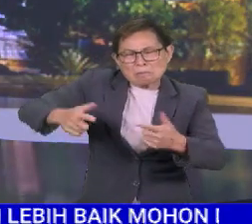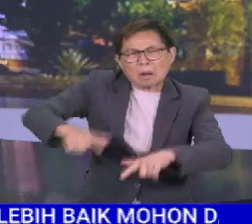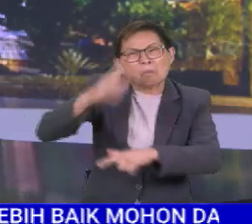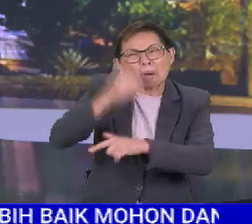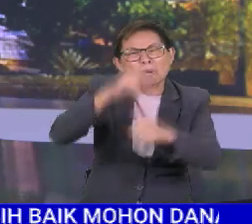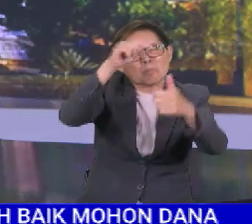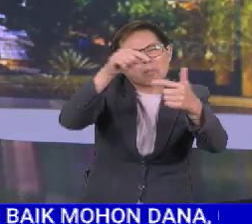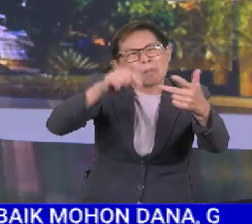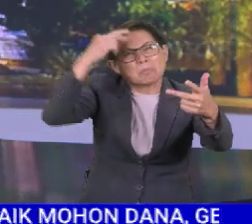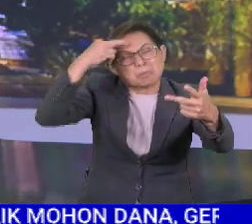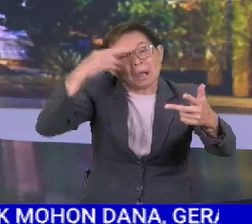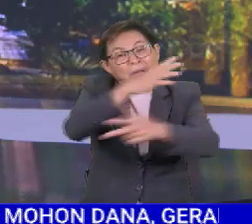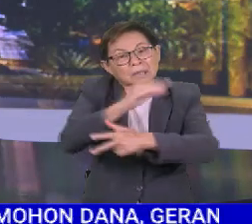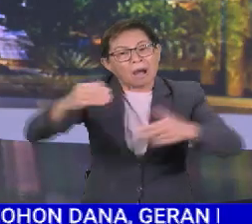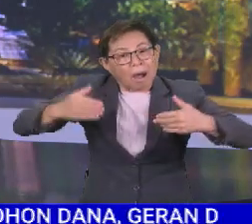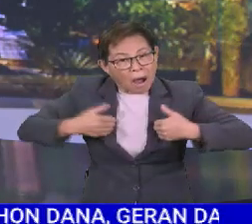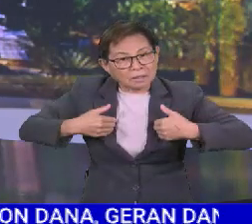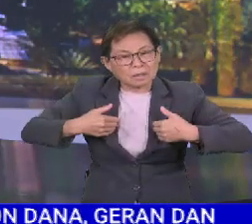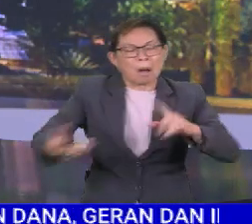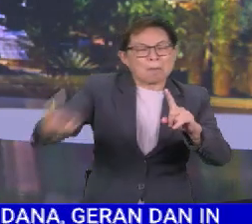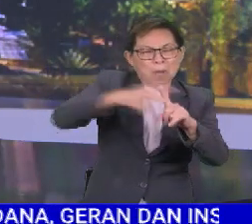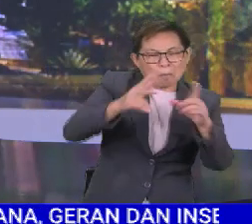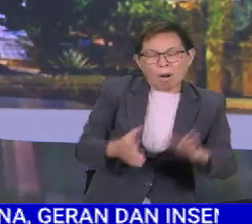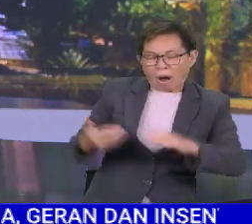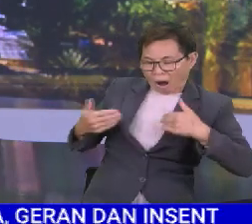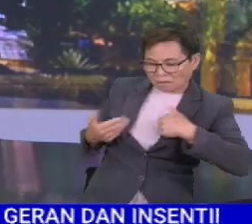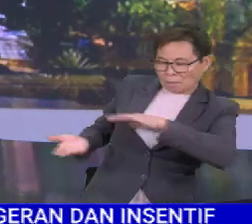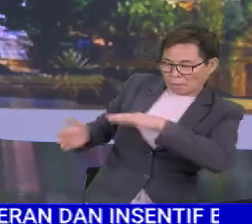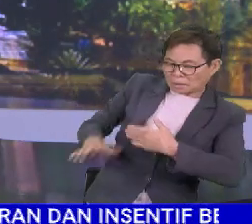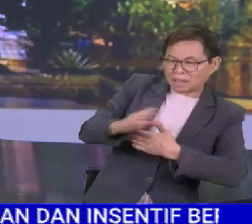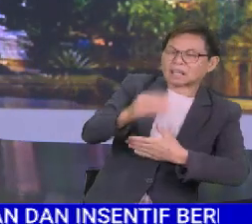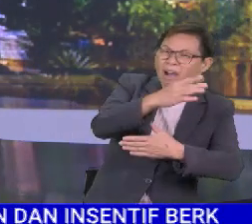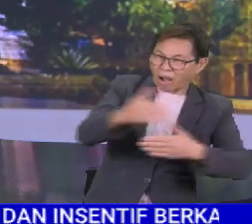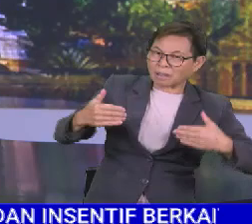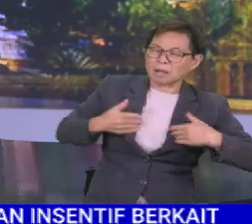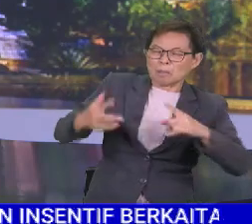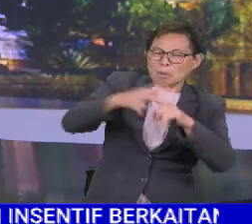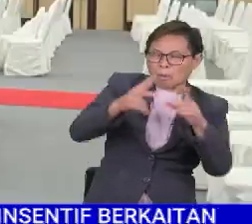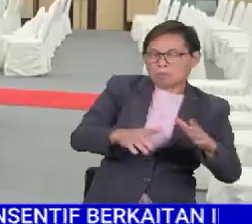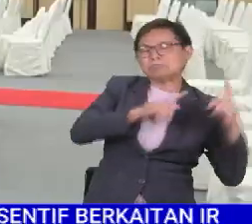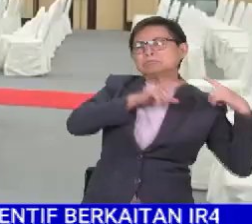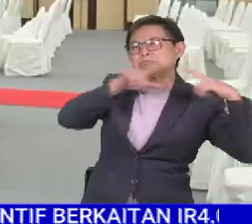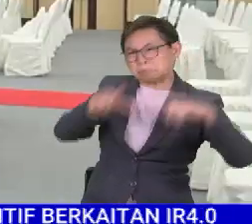atas berbagai faktor termasuk ada daripada pemohon yang meninggal dunia dan meletakkan jawatan